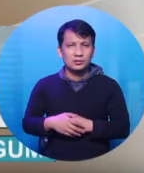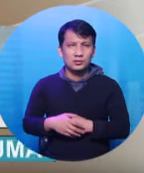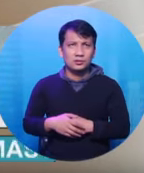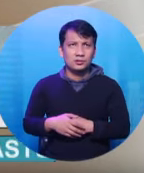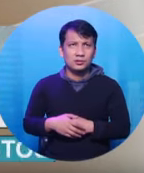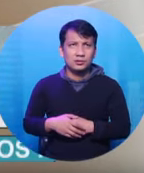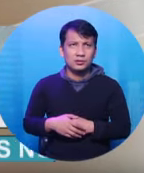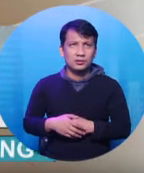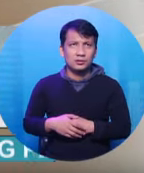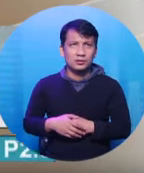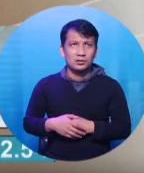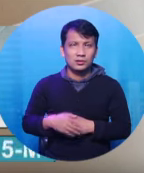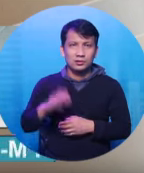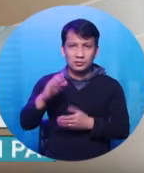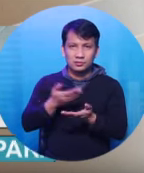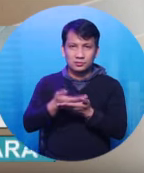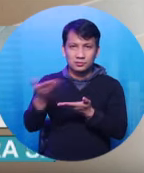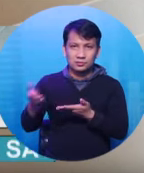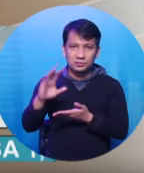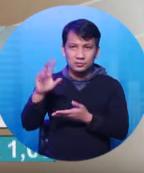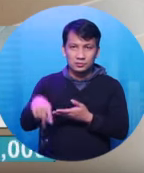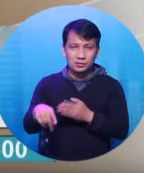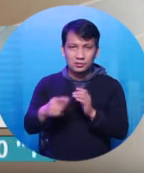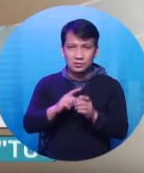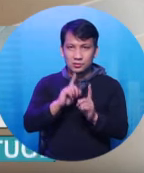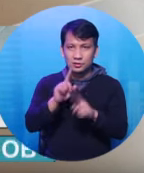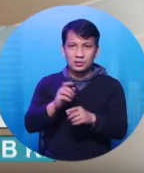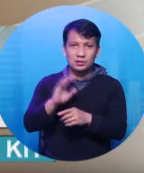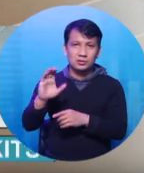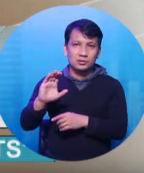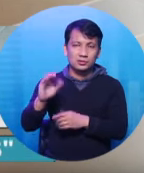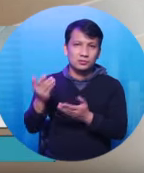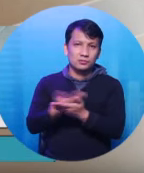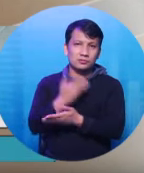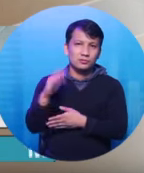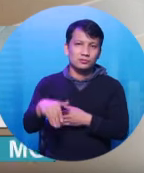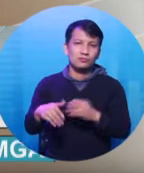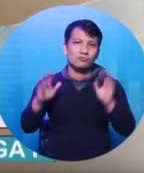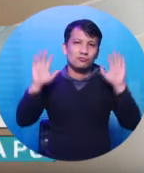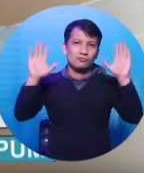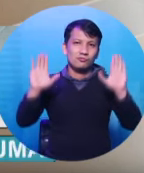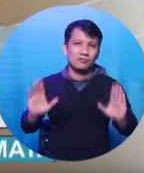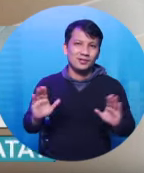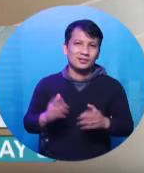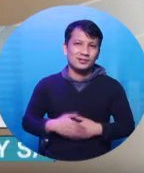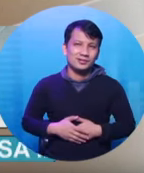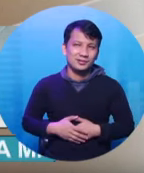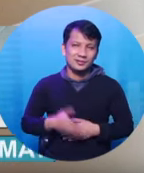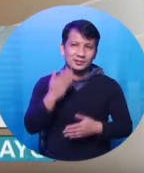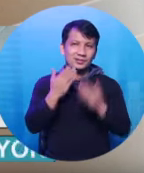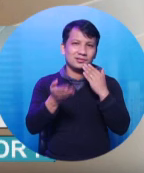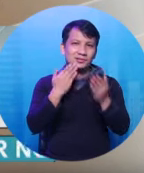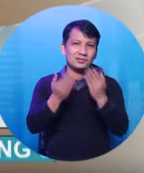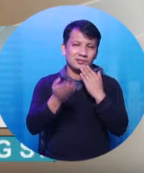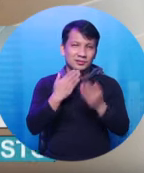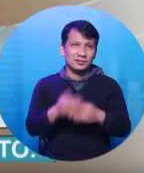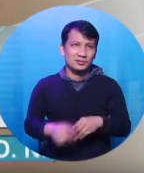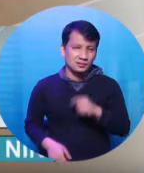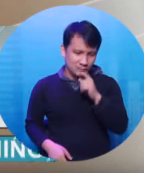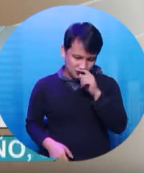Sige, dadalang ka namin ng bagong cellphone dyan. Pagpunta ko ng reporter ko dyan, dadalang ka ng bagong cellphone. Sir, sa ano lang po?